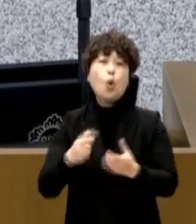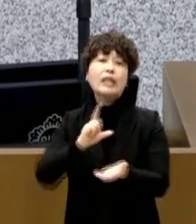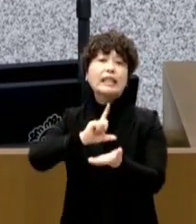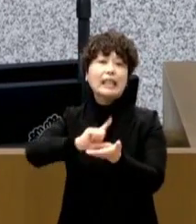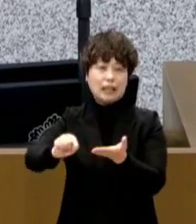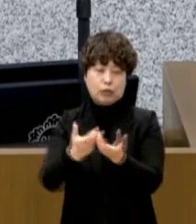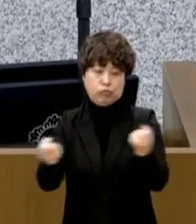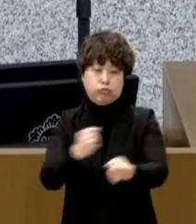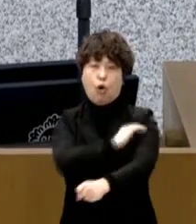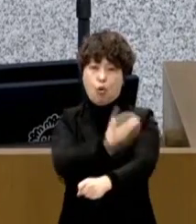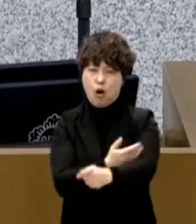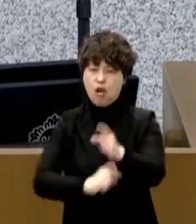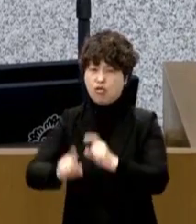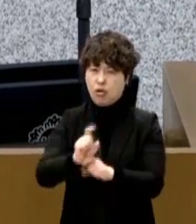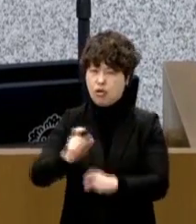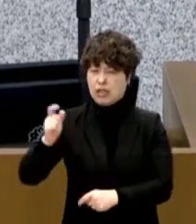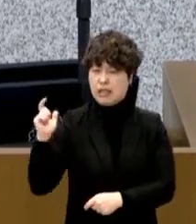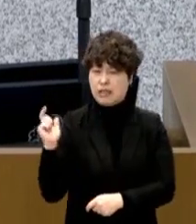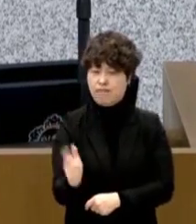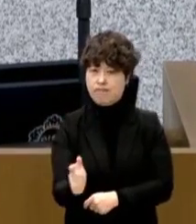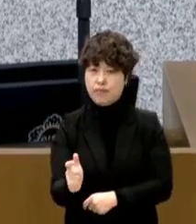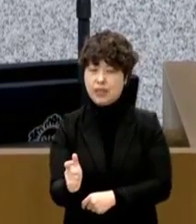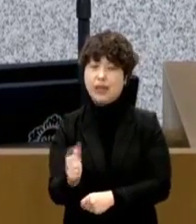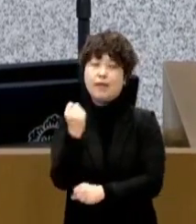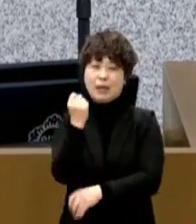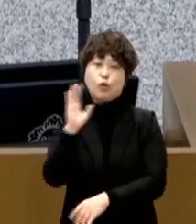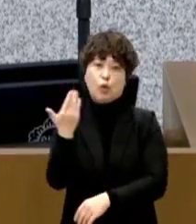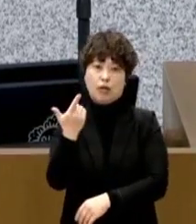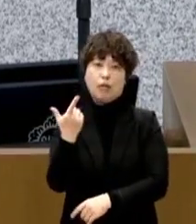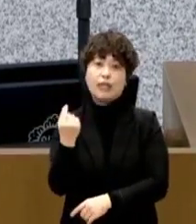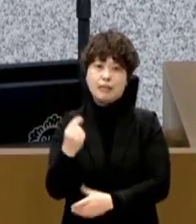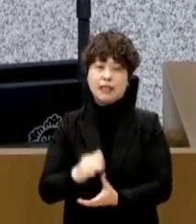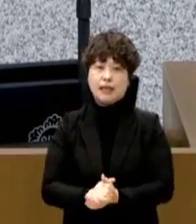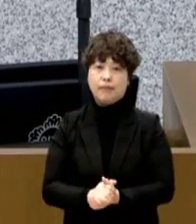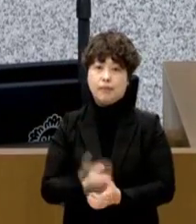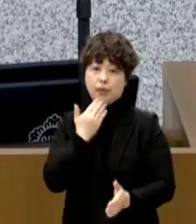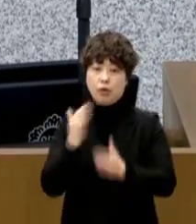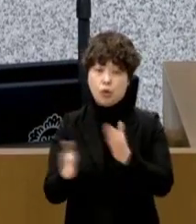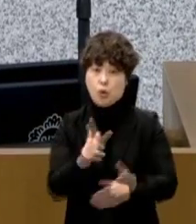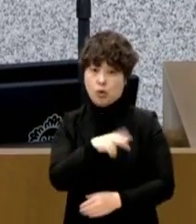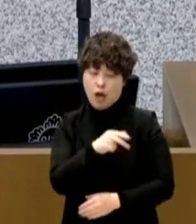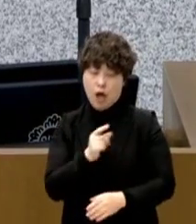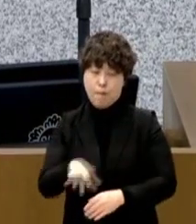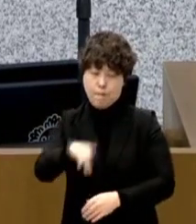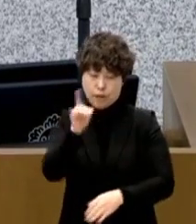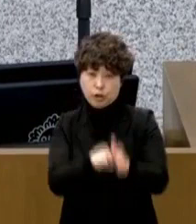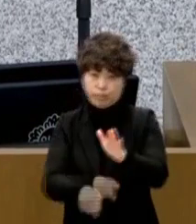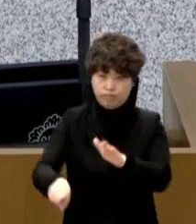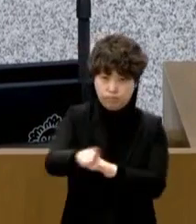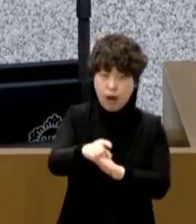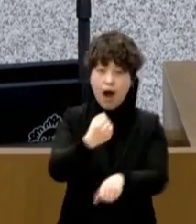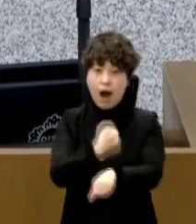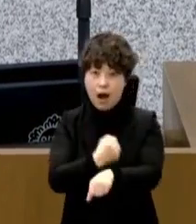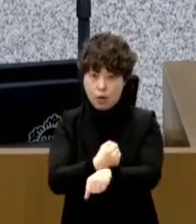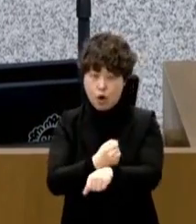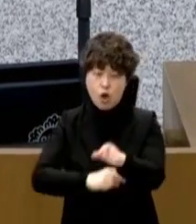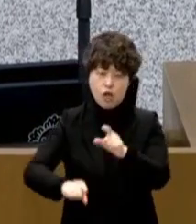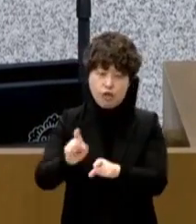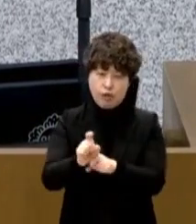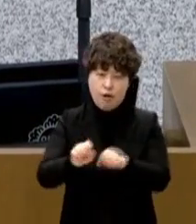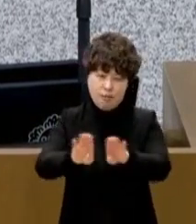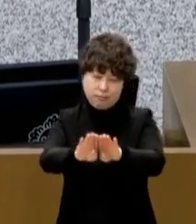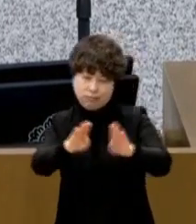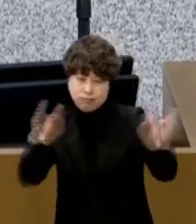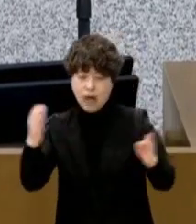길을 넓히는 힘찬 걸음이 될 것입니다. 경기도의회가 선도적으로 지방의회의 새 지평을 여는